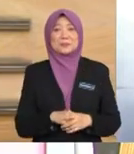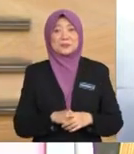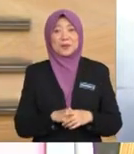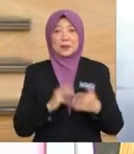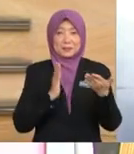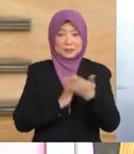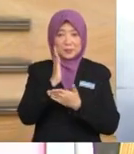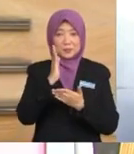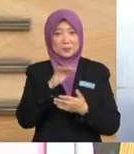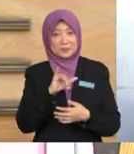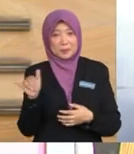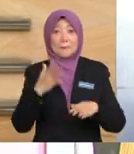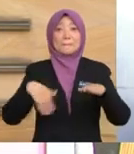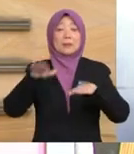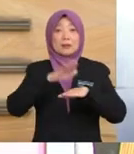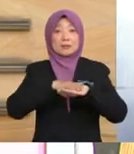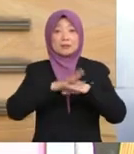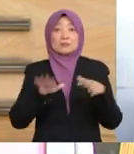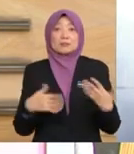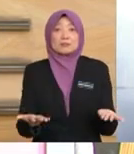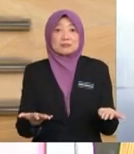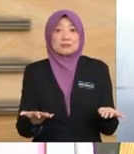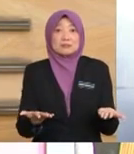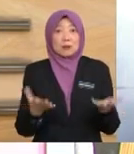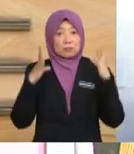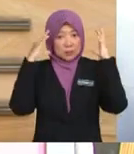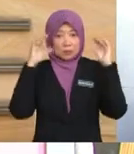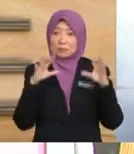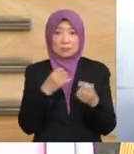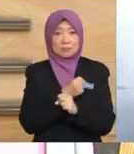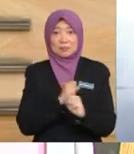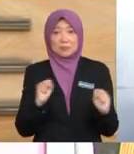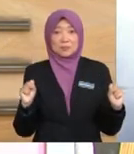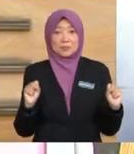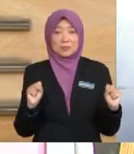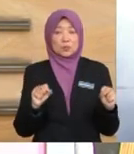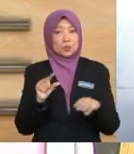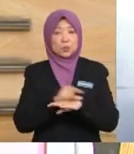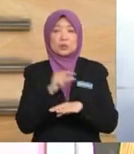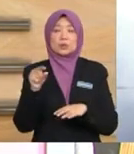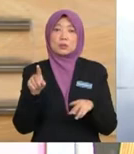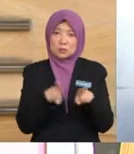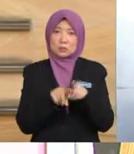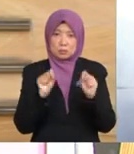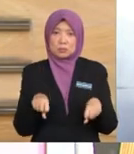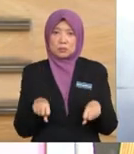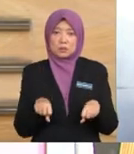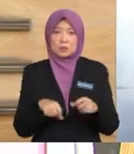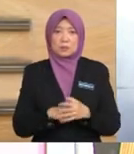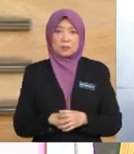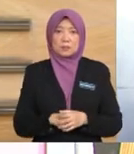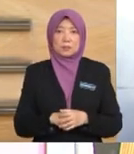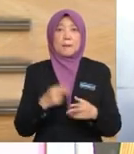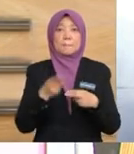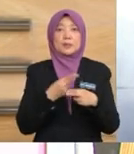Seterusnya. Atas ya? Oh, atas kan. Ya, tengok cikgu dah rata kan? Guna yang sama boleh cikgu? Boleh, lepa boleh. Yang ya, sama. Ya,